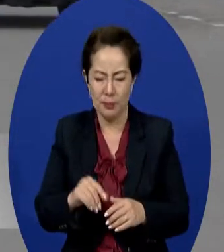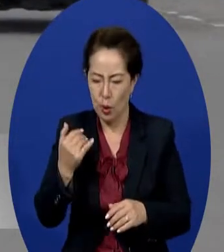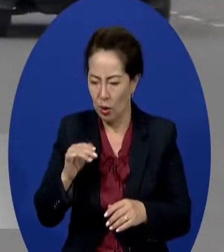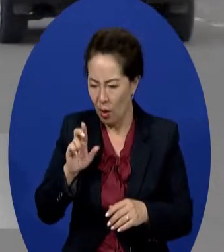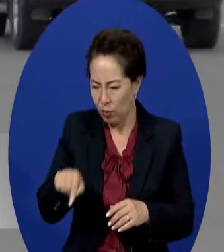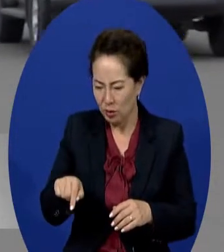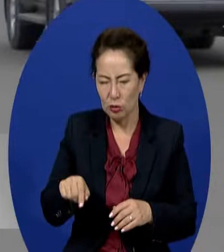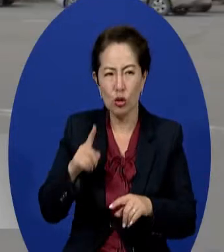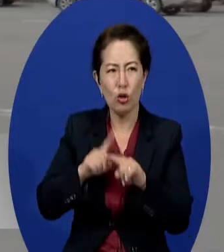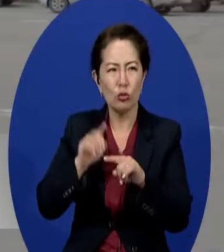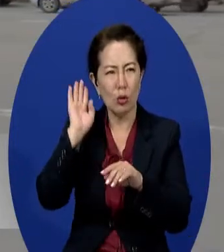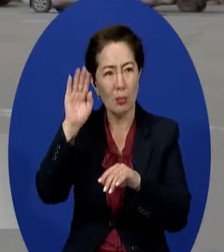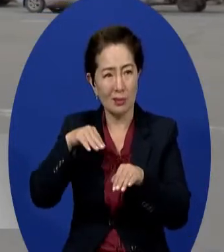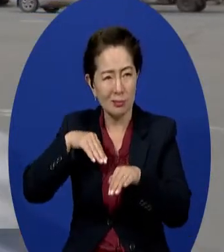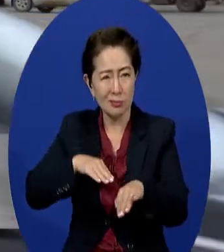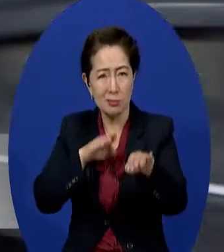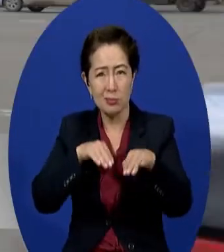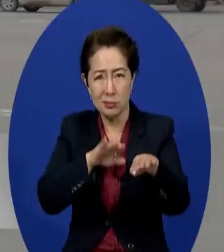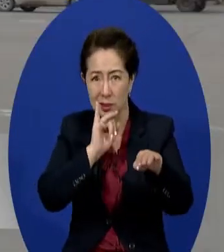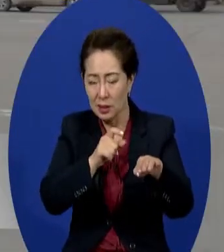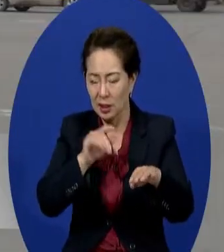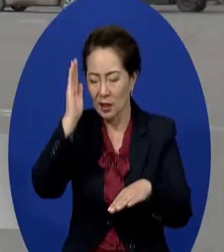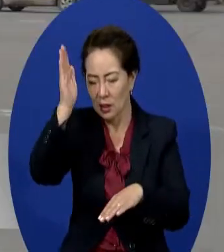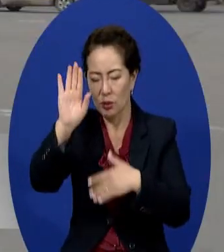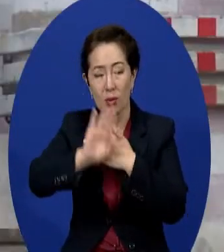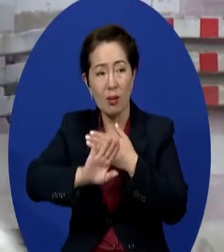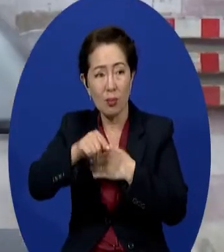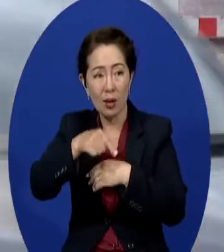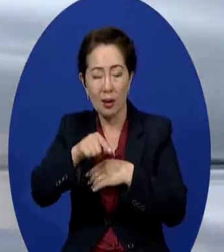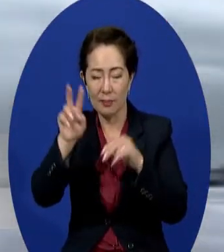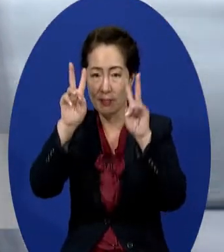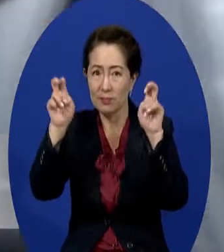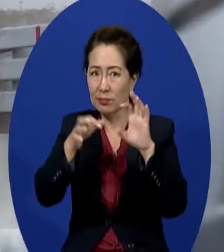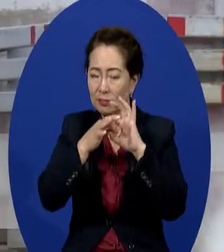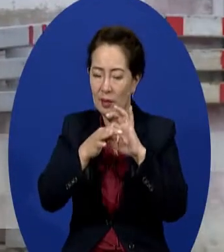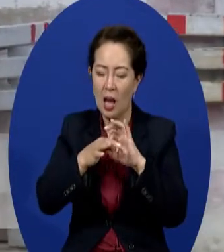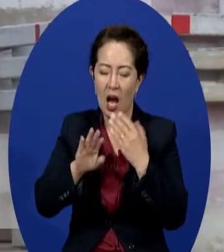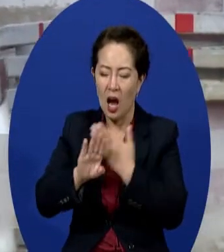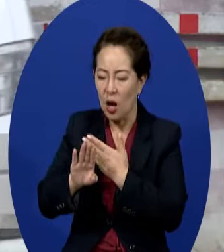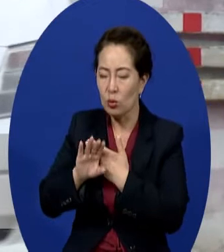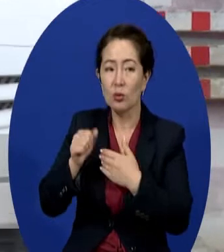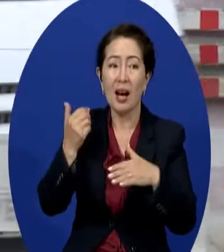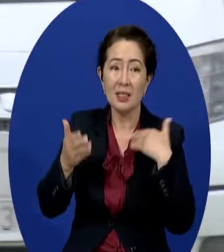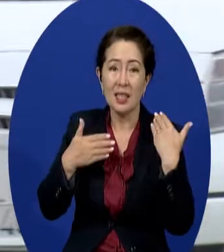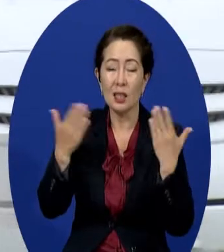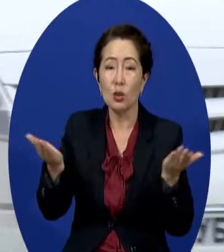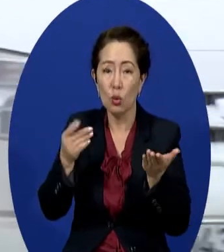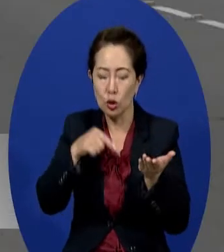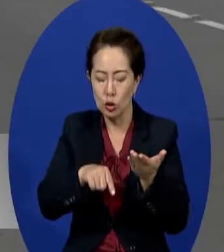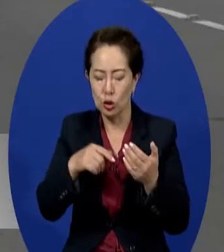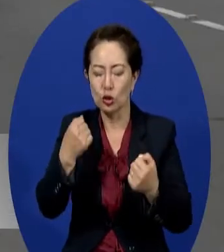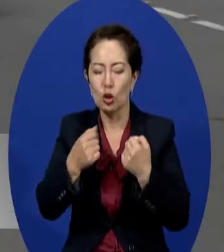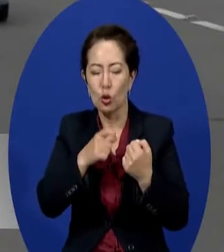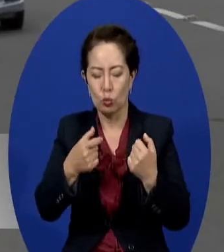зорчих иргэдийн хөдөлгөөн их байгаа. За тээврийн цагдаагийн албанаас ирээдүгээ хамгаалын аяны хүрээнд аюулгүй аж чаргалтай хүрээн дээр жолооч нарт хүүхдийн суудлын